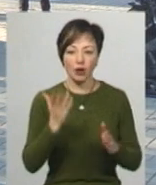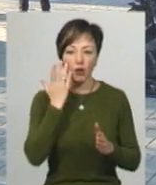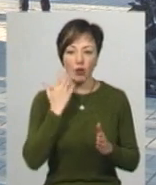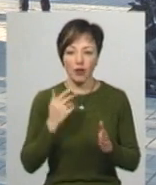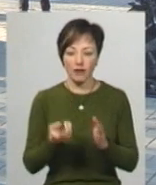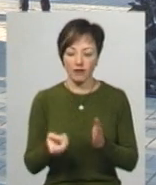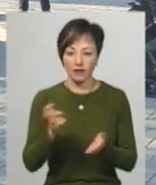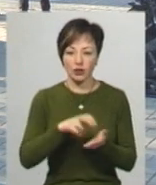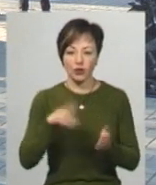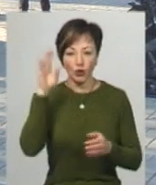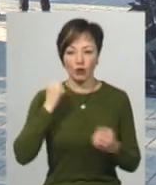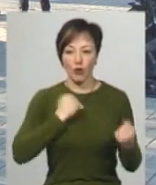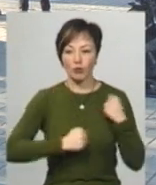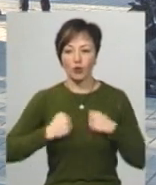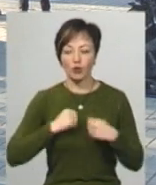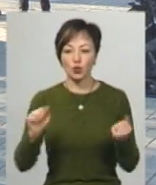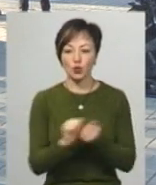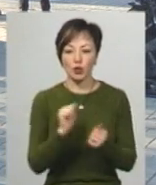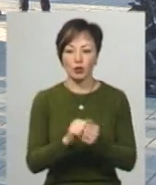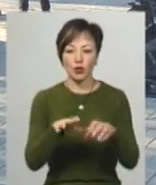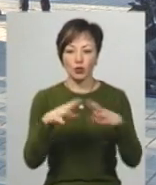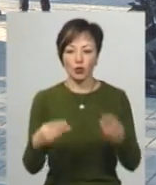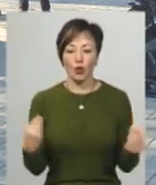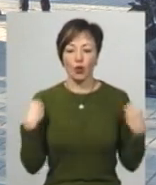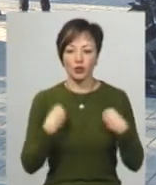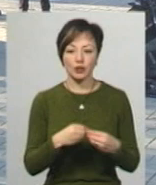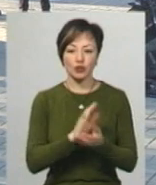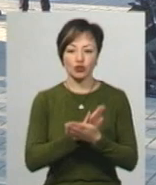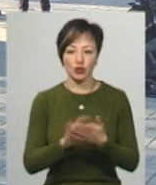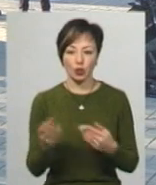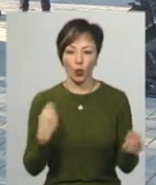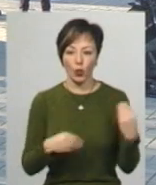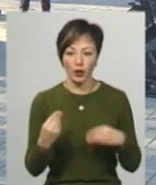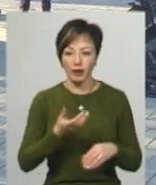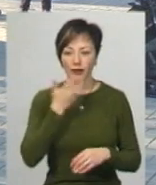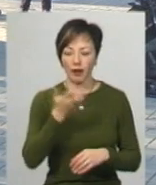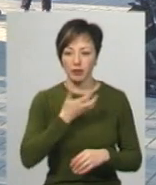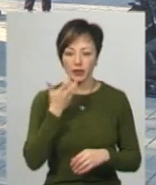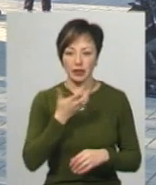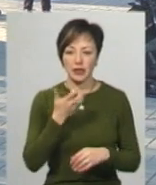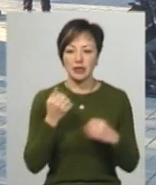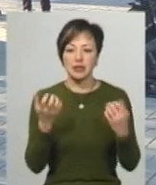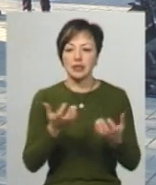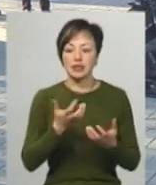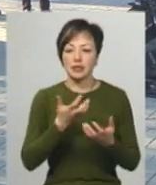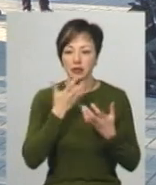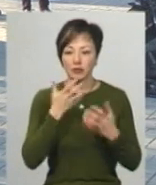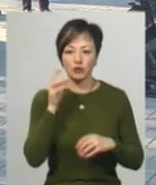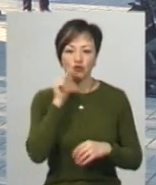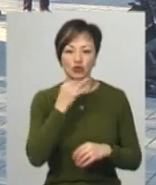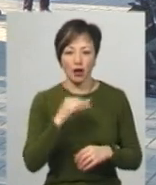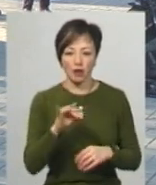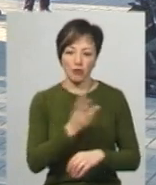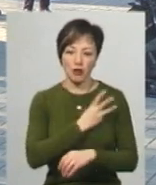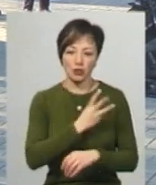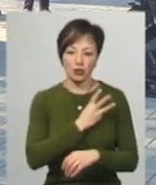води, обтерлися сухим рушником, оділи чистий одяг, теплий, зігрілися теплим чаєм,